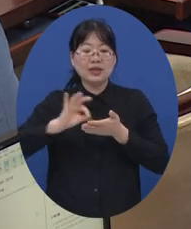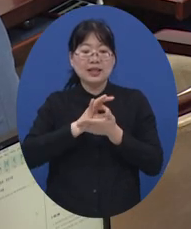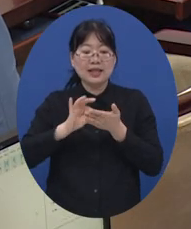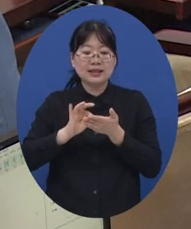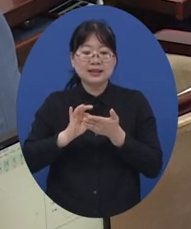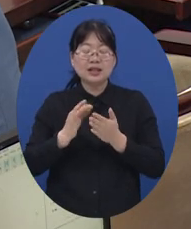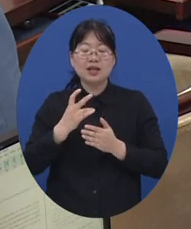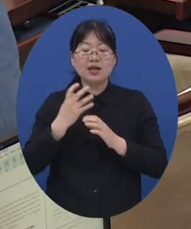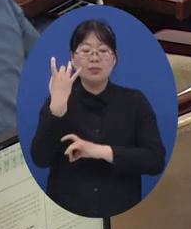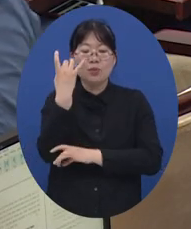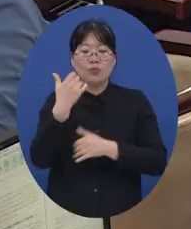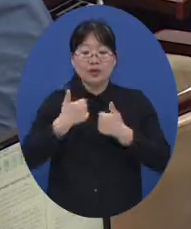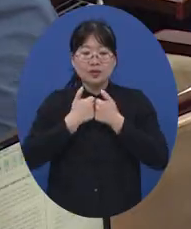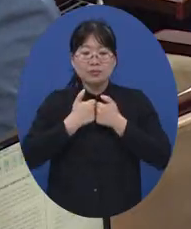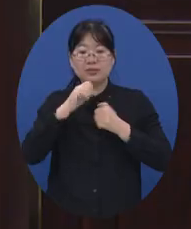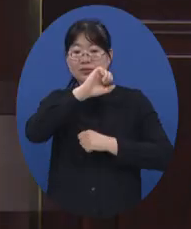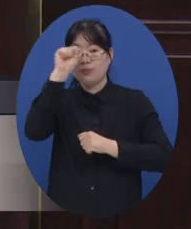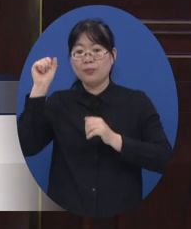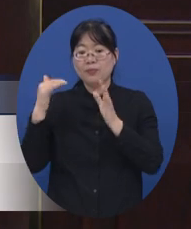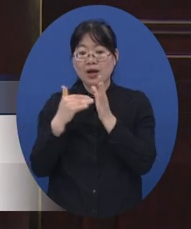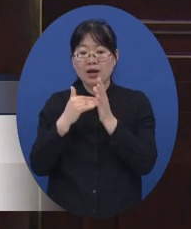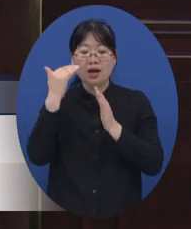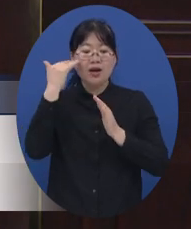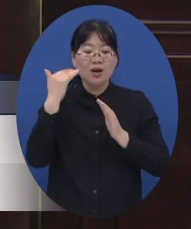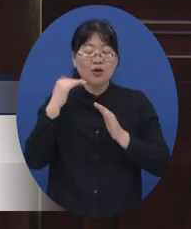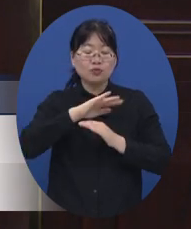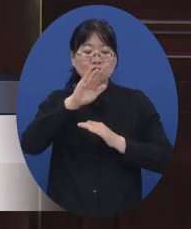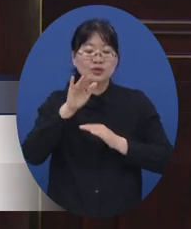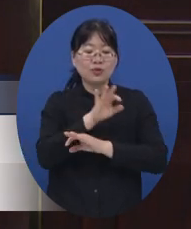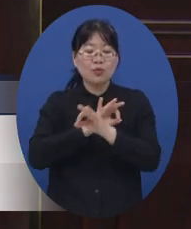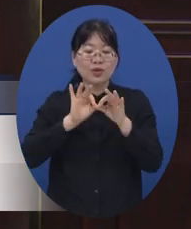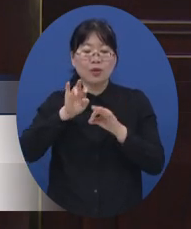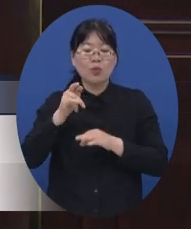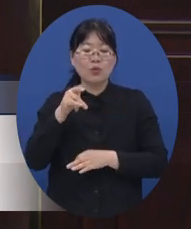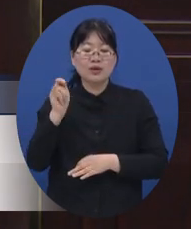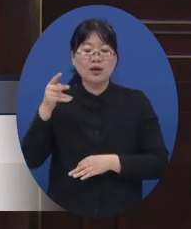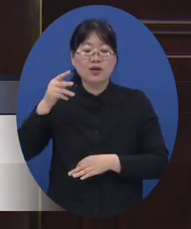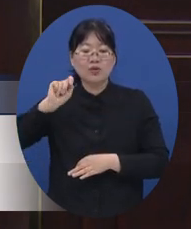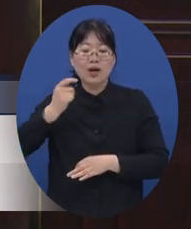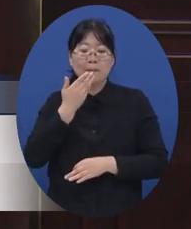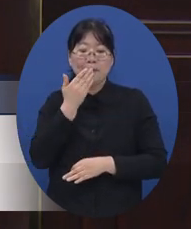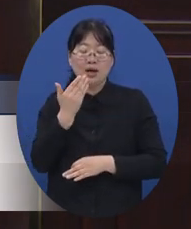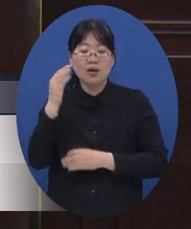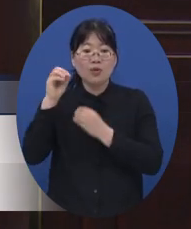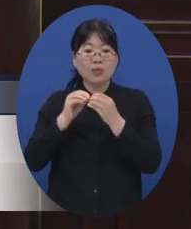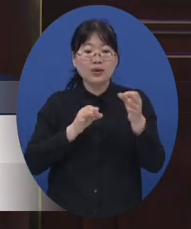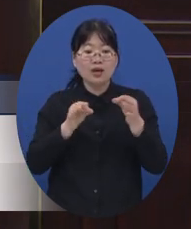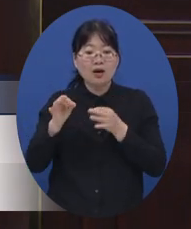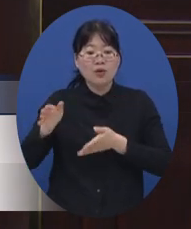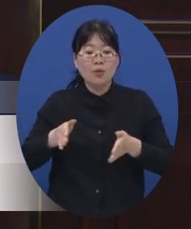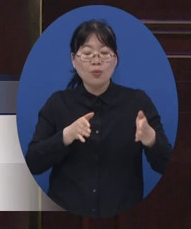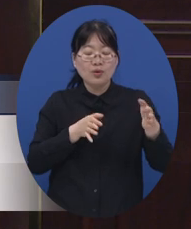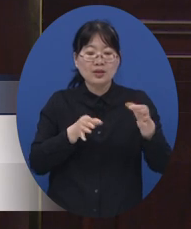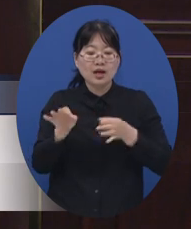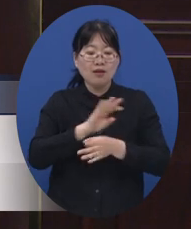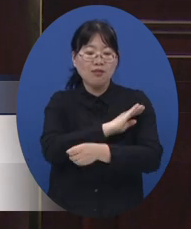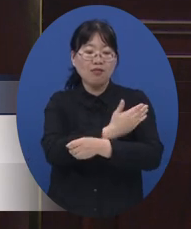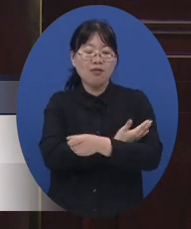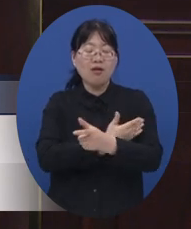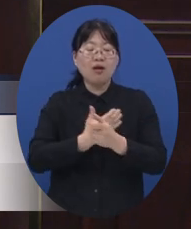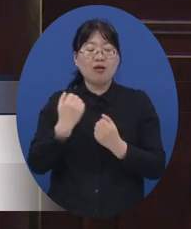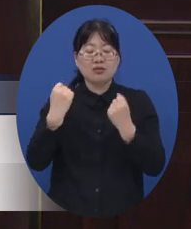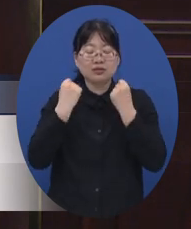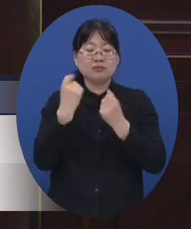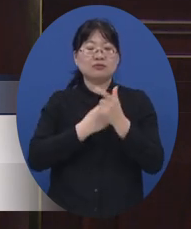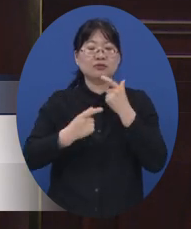본회의 심의를 통과했습니다. 우리 경제의 모세혈관이라 할 수 있는 전통시장과 골목상권의 활력을